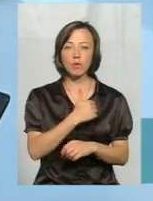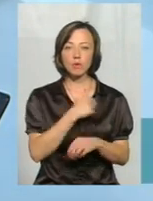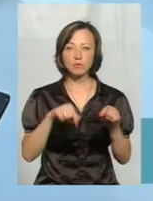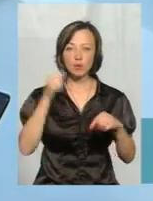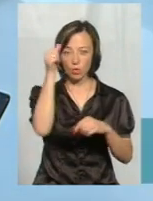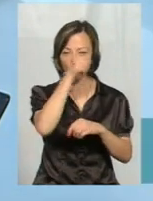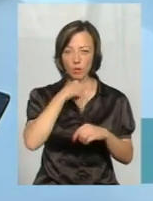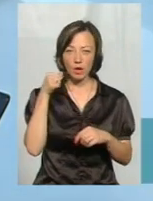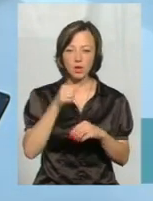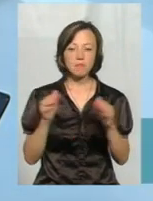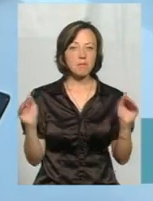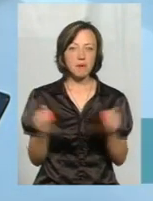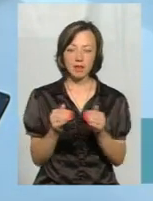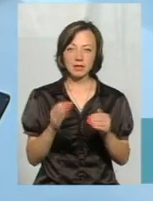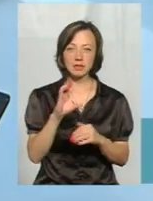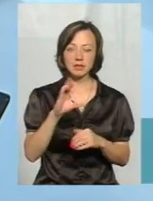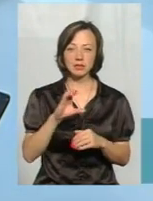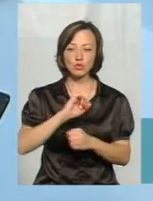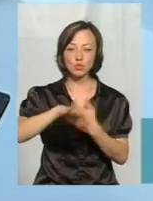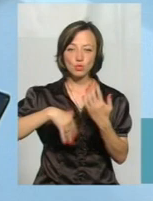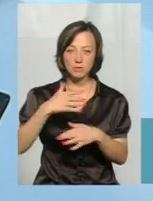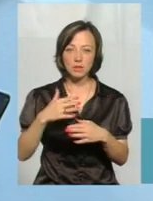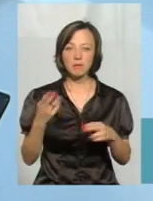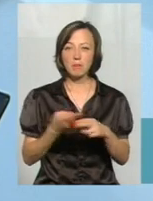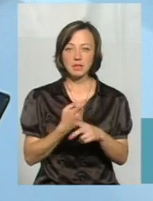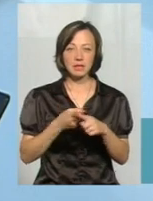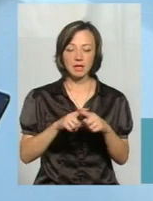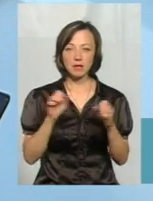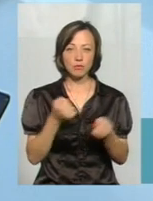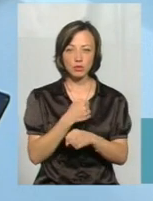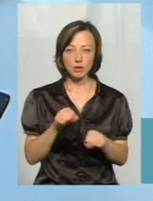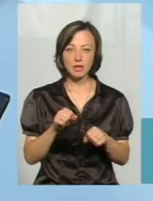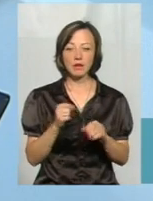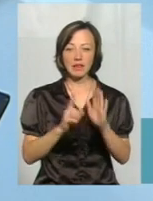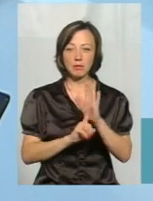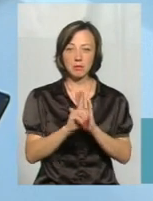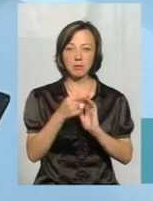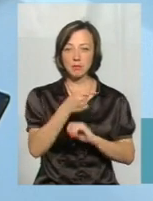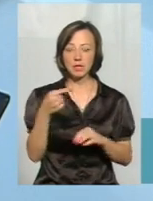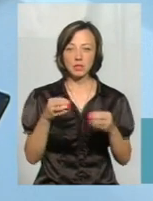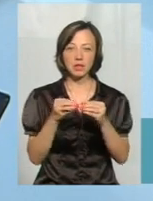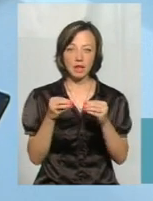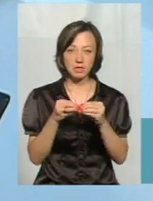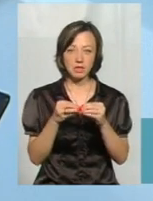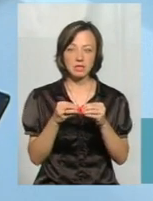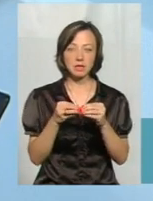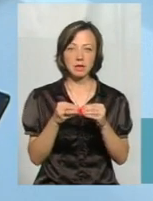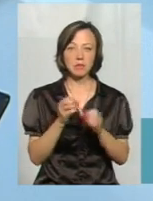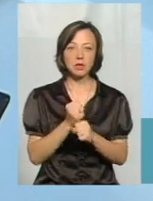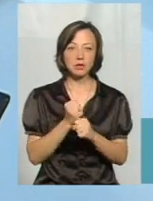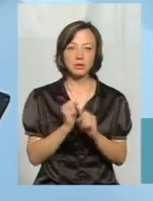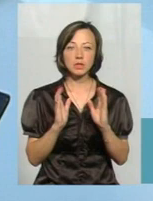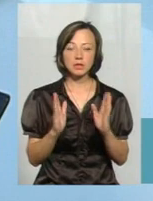року звести до мінімума сіль, суміш, без неї нам не обійтись, тому що при температурі більше мінус 10 працює